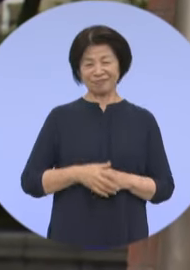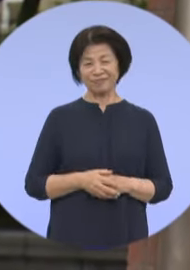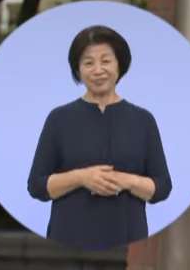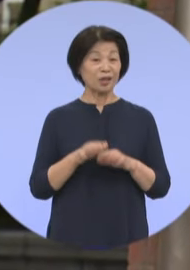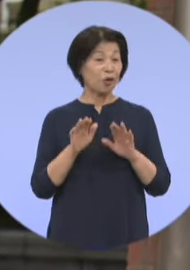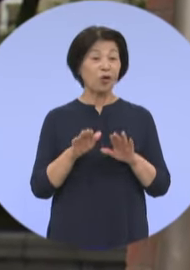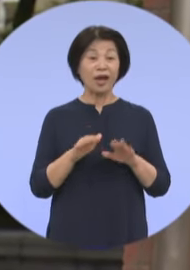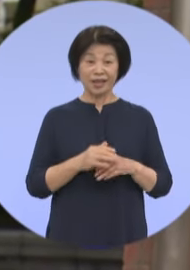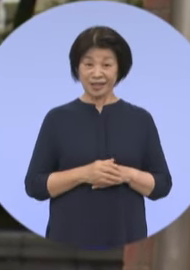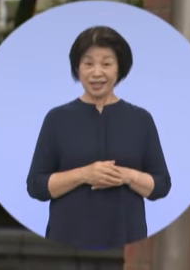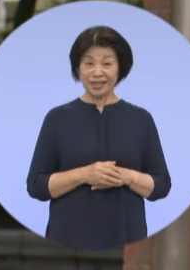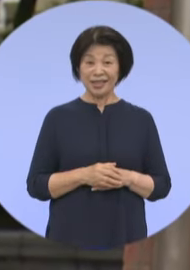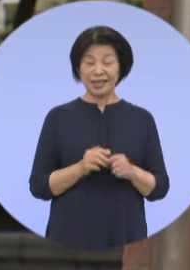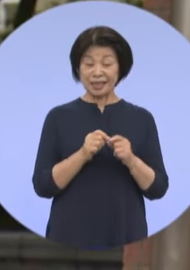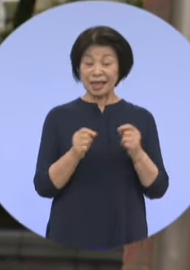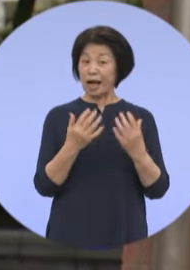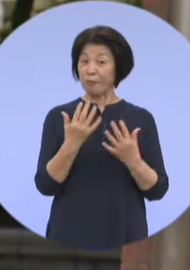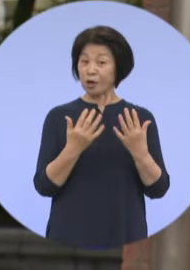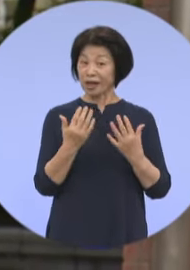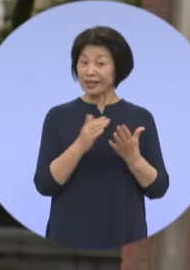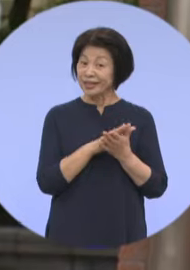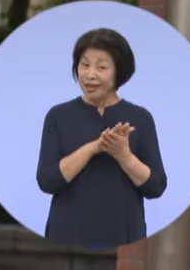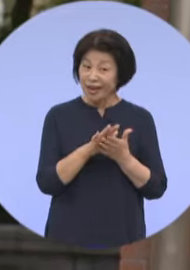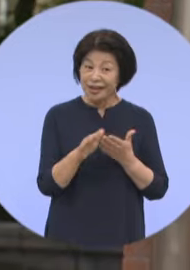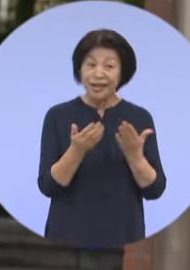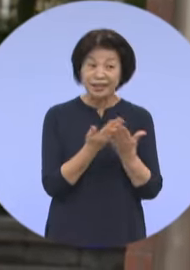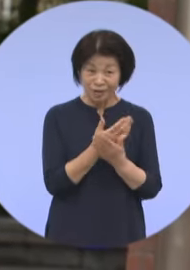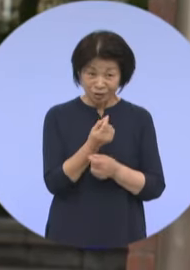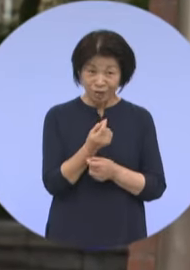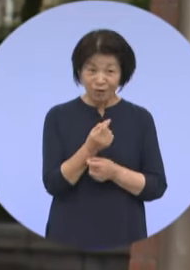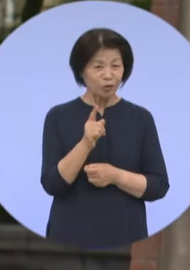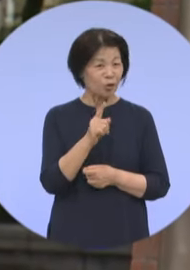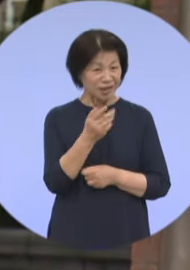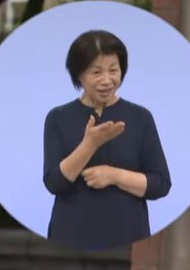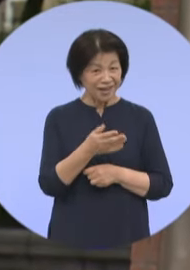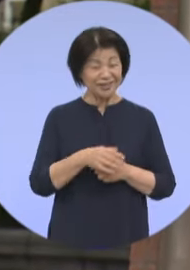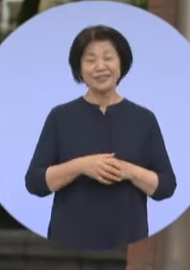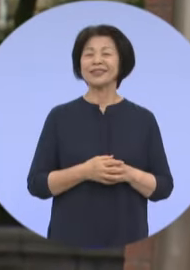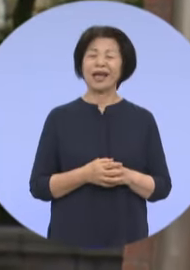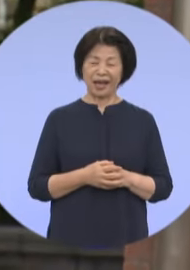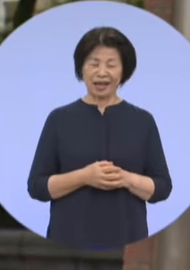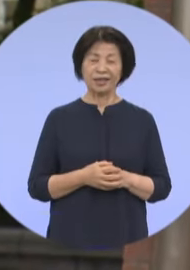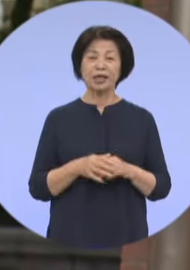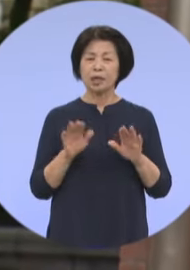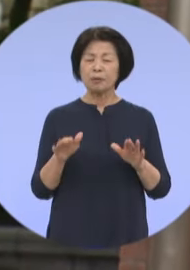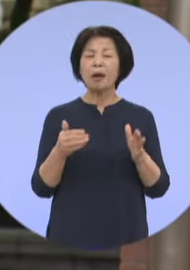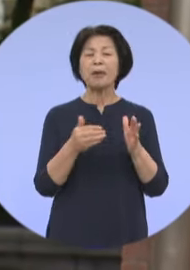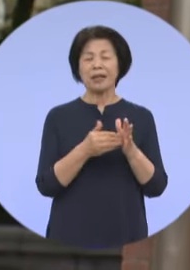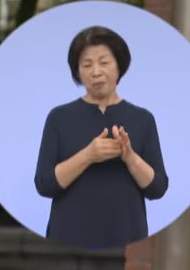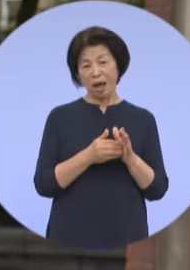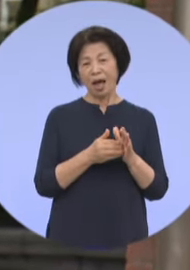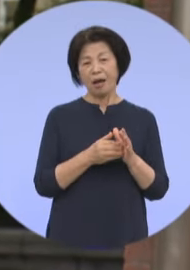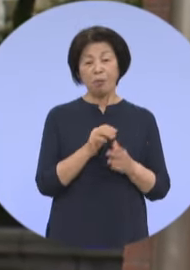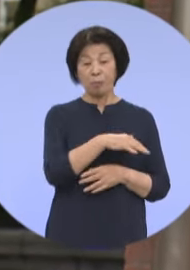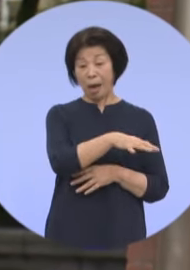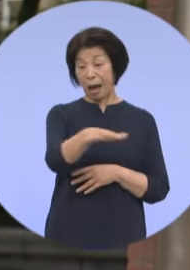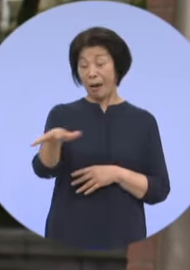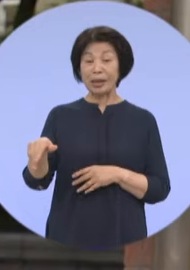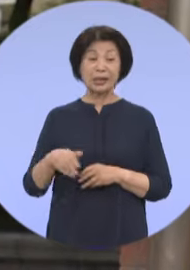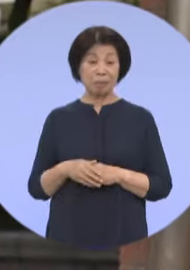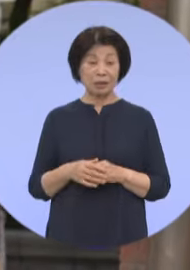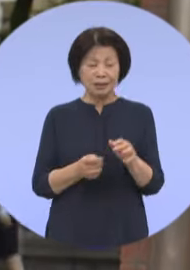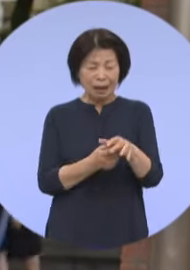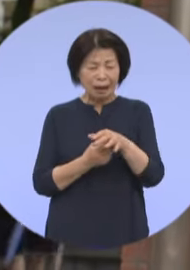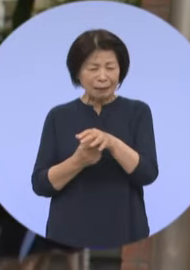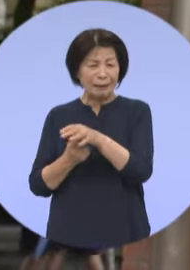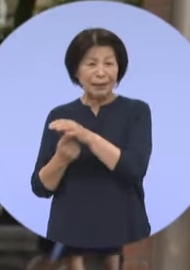回長森駅整備されたんですけれども、印象はどうですか？ 今まではもう全面畑だったん